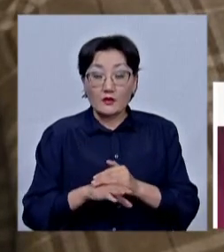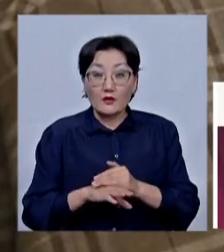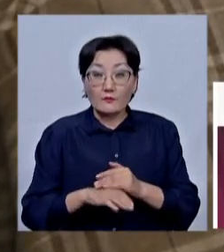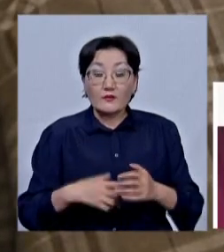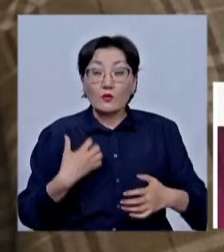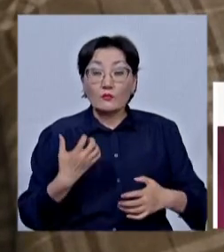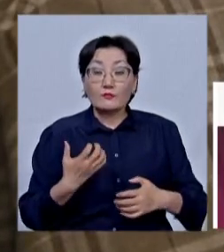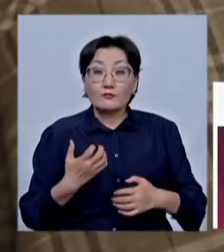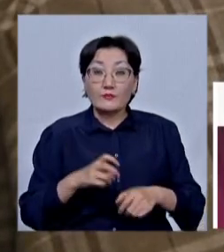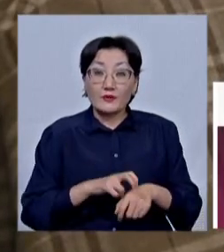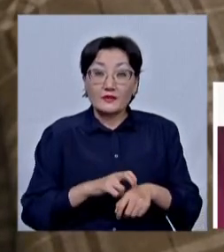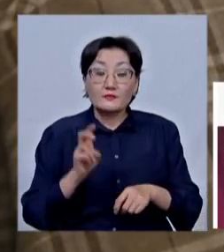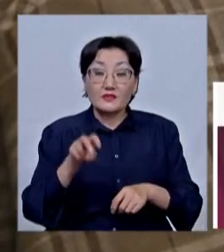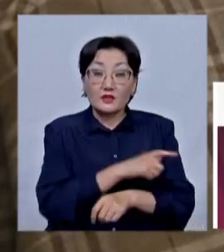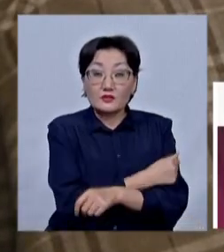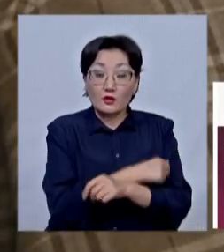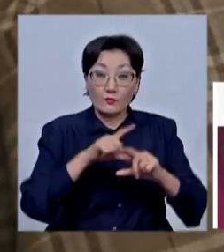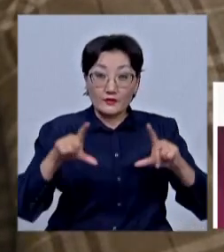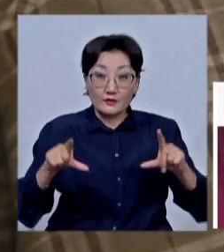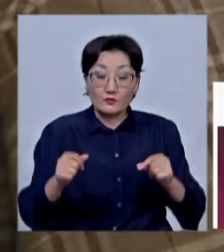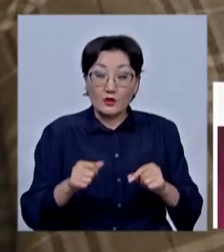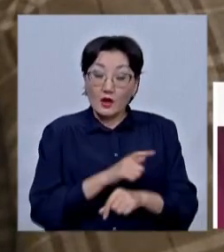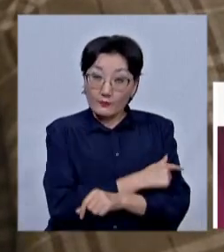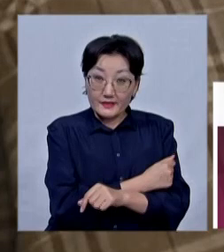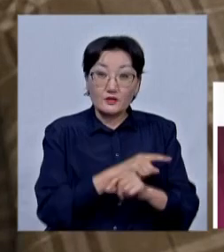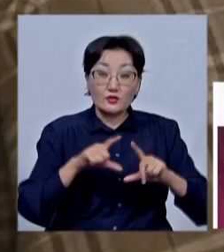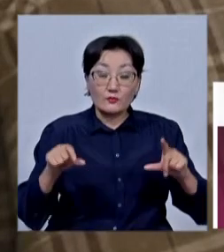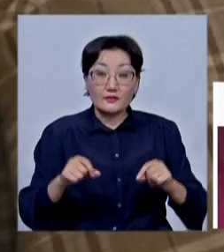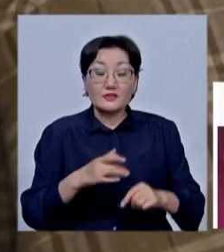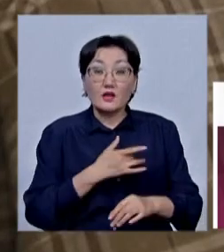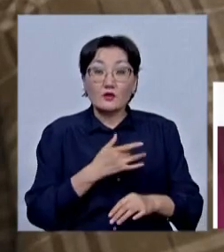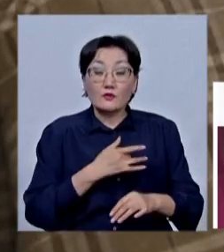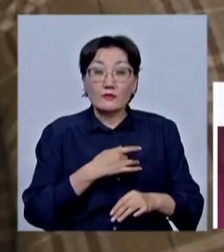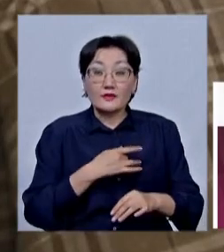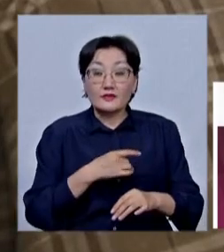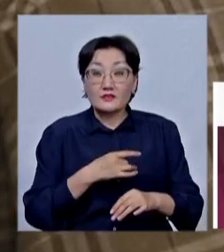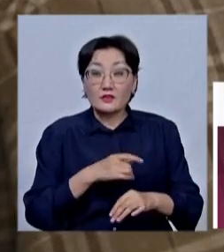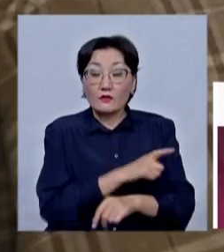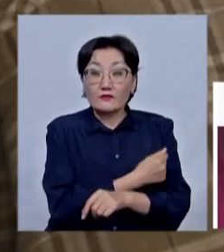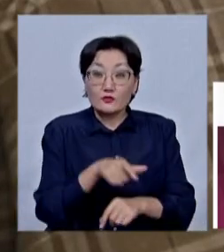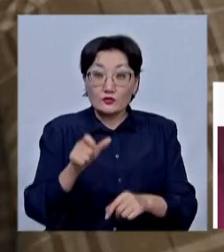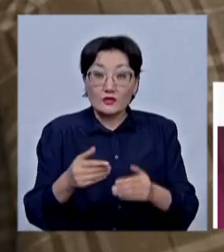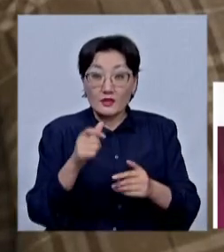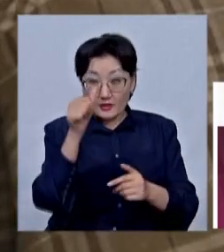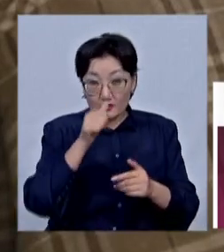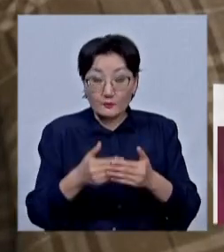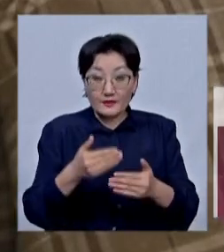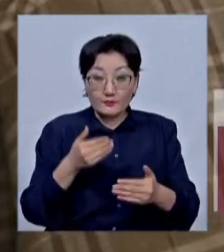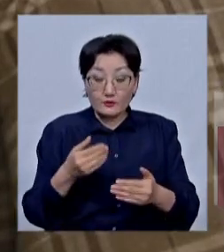поликлинику к врачам. Но у нас и в поликлиниках обычно кардиологу за месяц вперед нужно записаться. И проблема, в